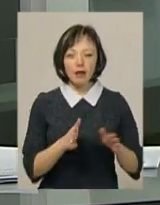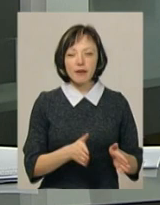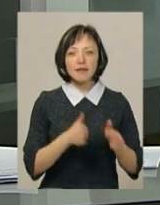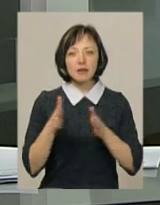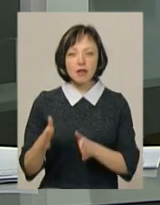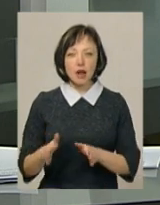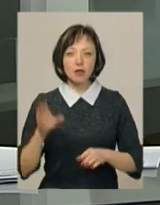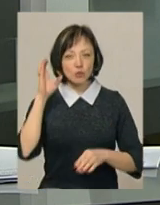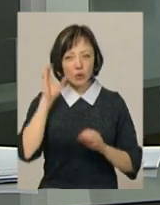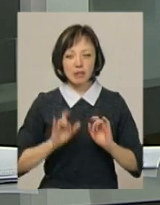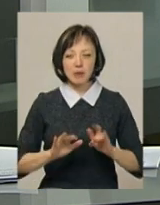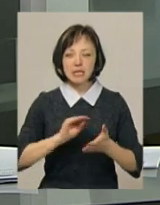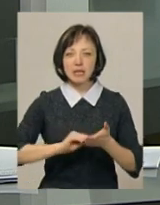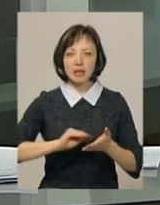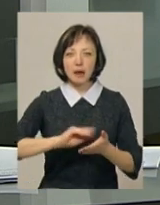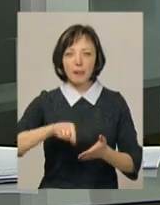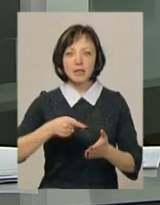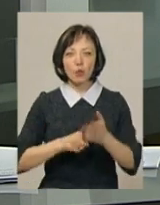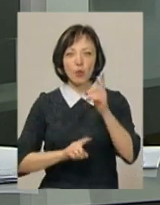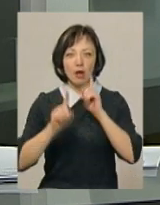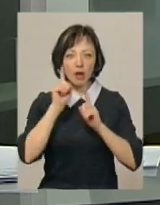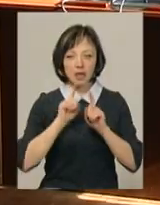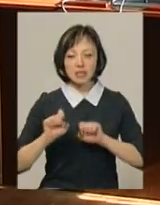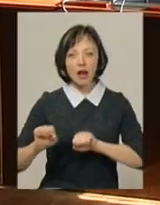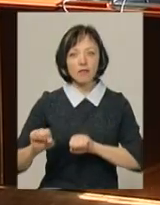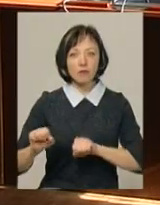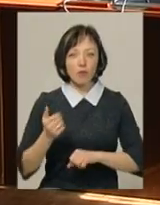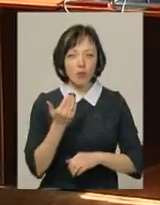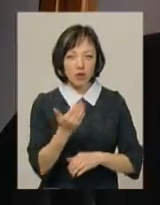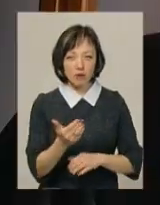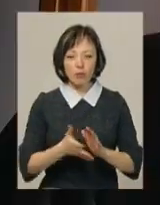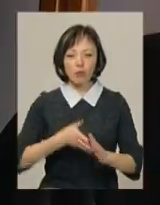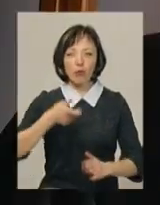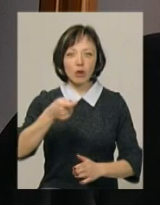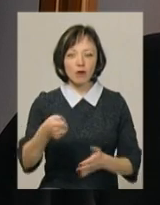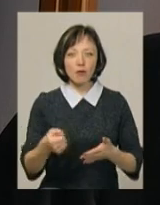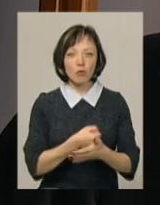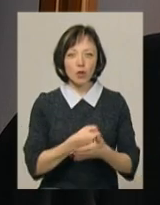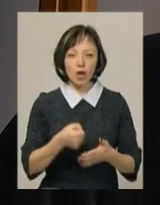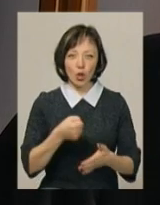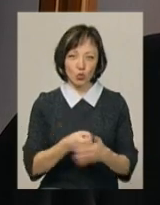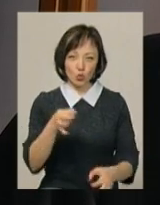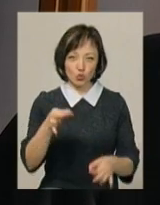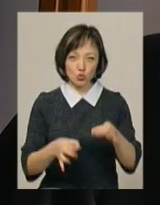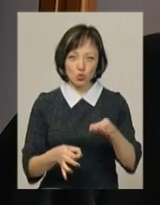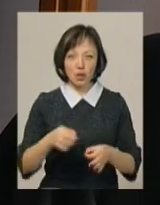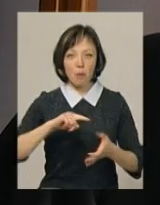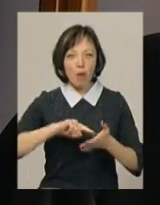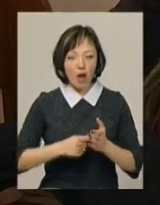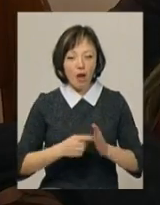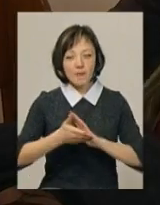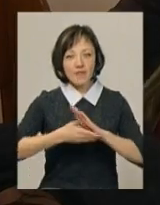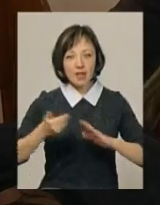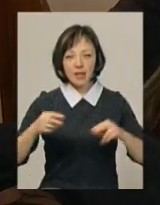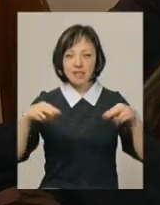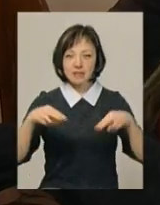справи і секретаря Хмельницької міської ради Михайла Кривака. Захисник посадовця Михайло Осташ подав клопотання до суду. Він наполягає, аби